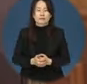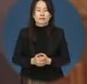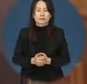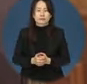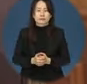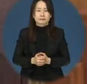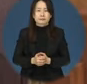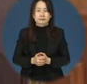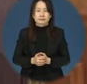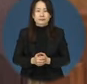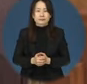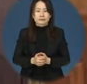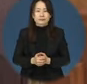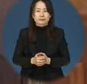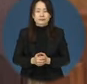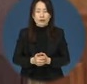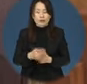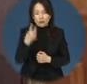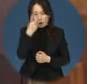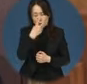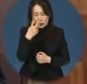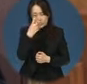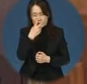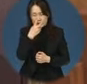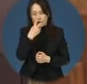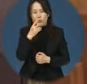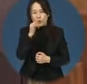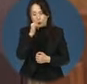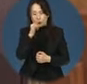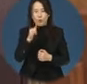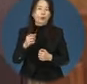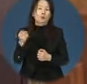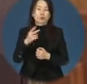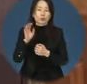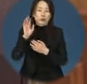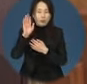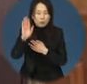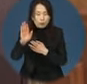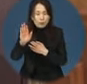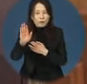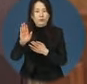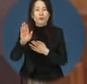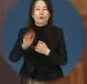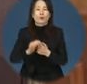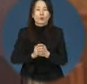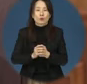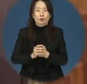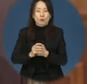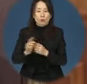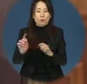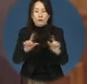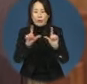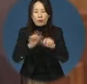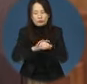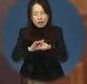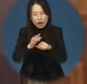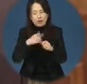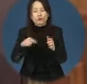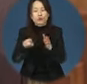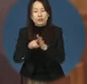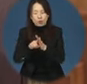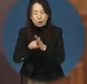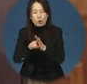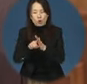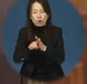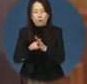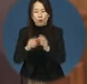인수인계 에서 당장에 관리 뿐만이 아니고 ua 쭉 이렇게 이유 2 생활할 수 있게 또 여유를 가지고